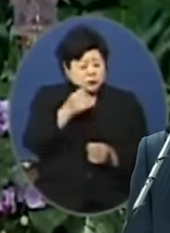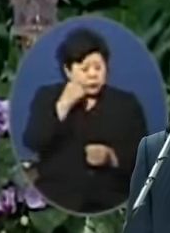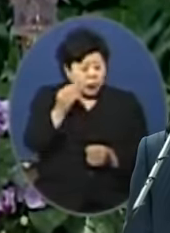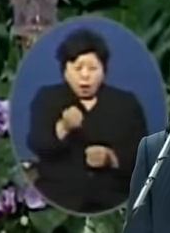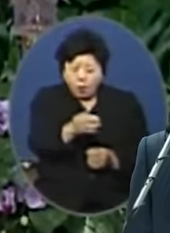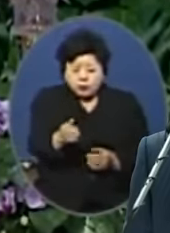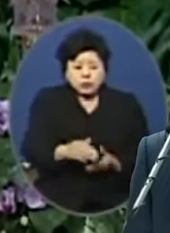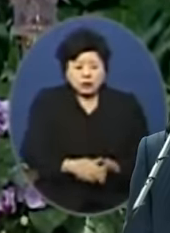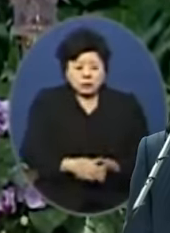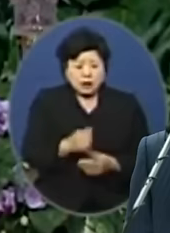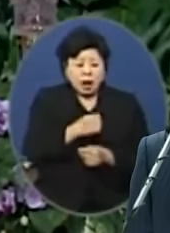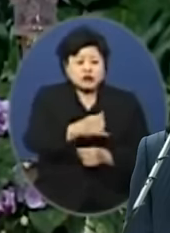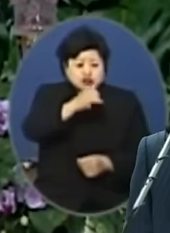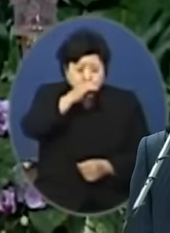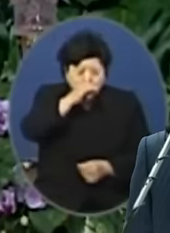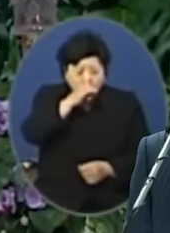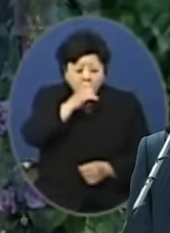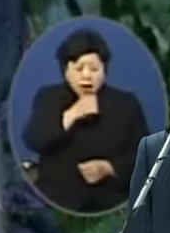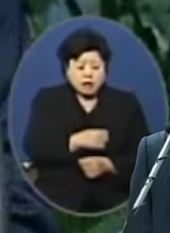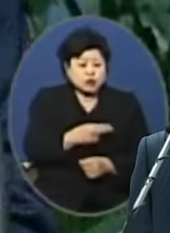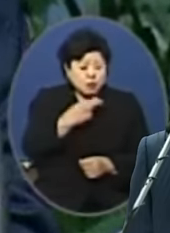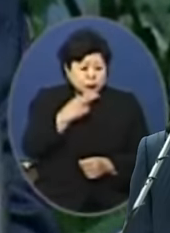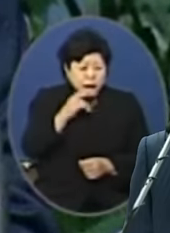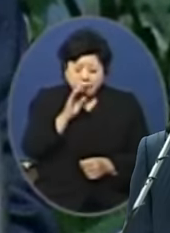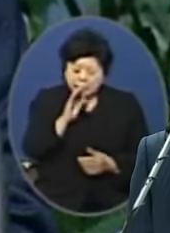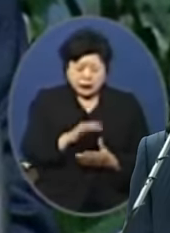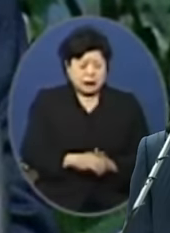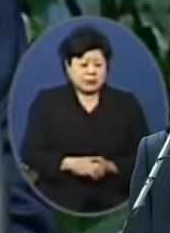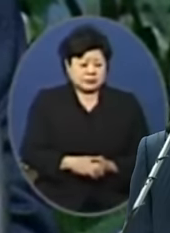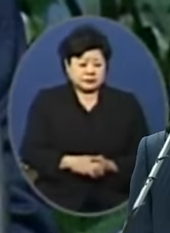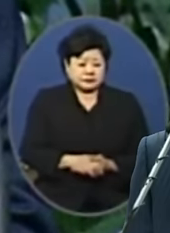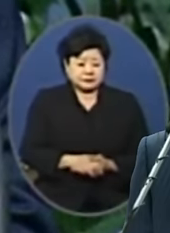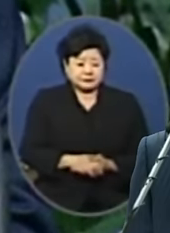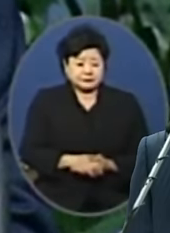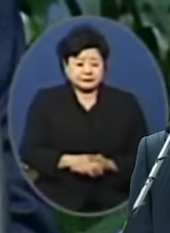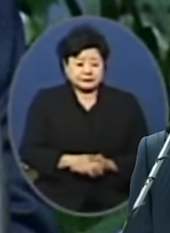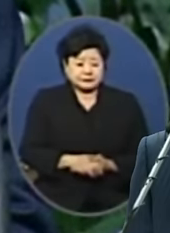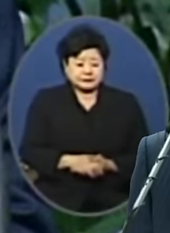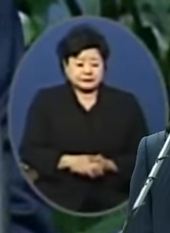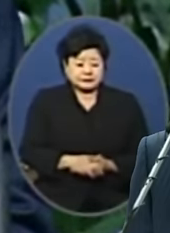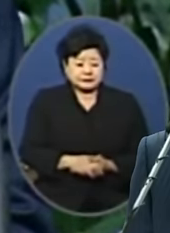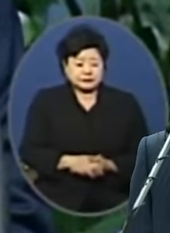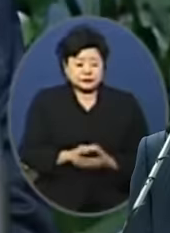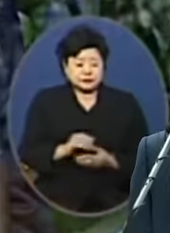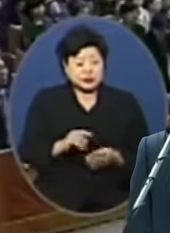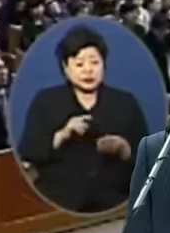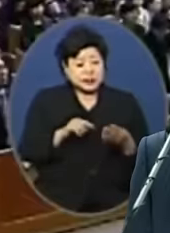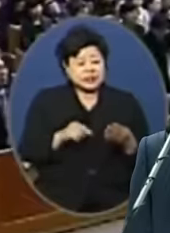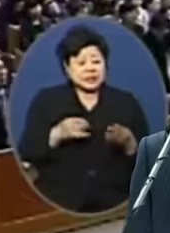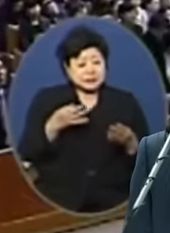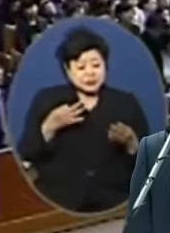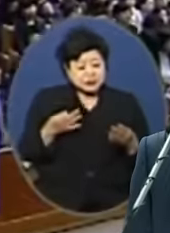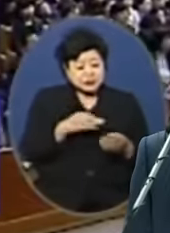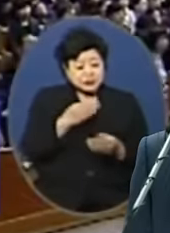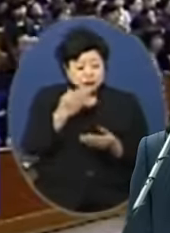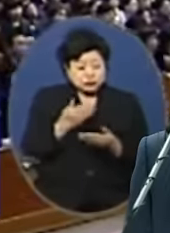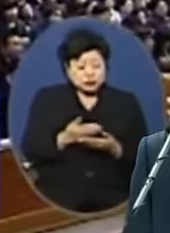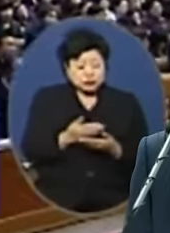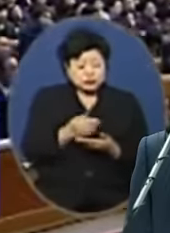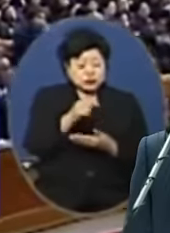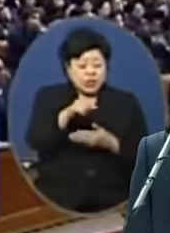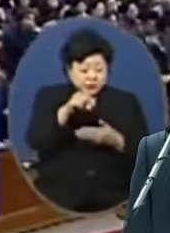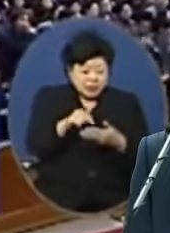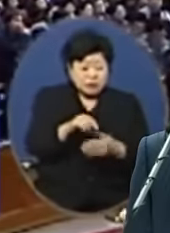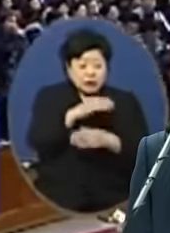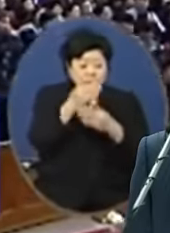할 수 있다고 말해야지 자기가 할 수 없다고 말하면 아무것도 못하는 것입니다. 빌립보 4장 13절에 내게 능력 주신 자 안에서